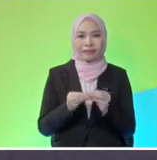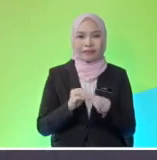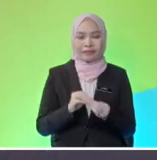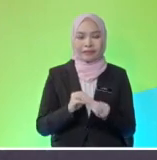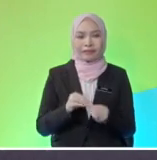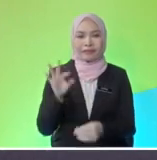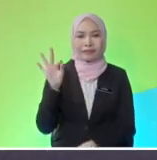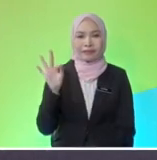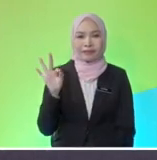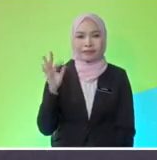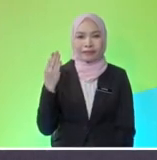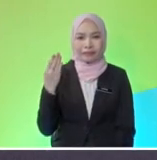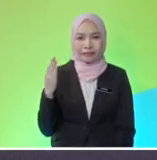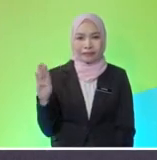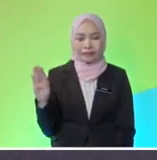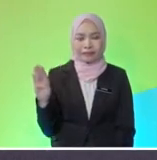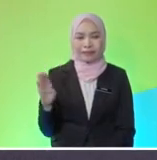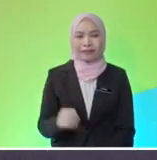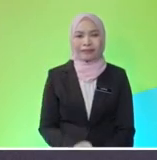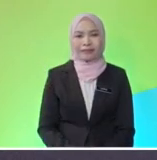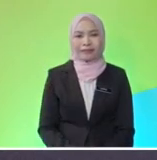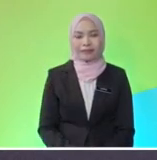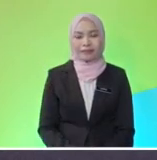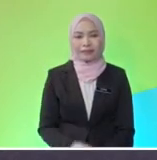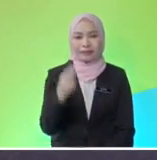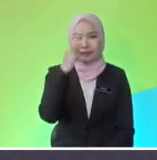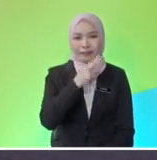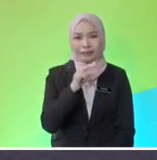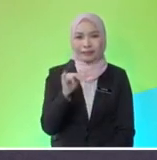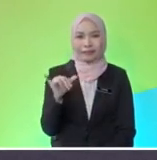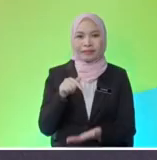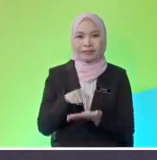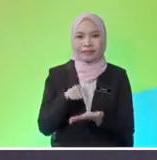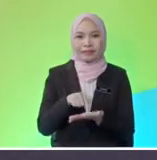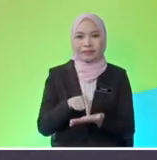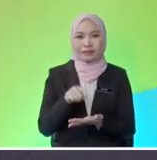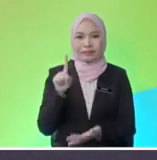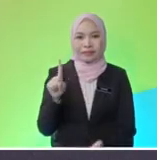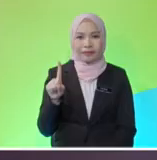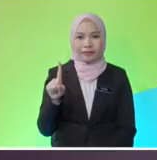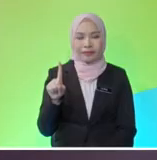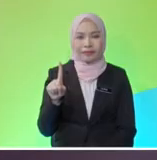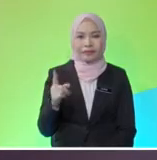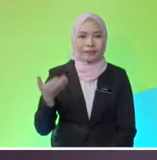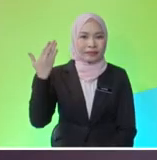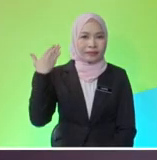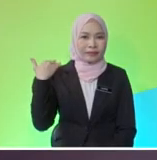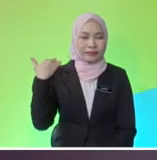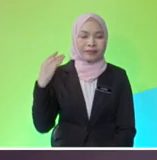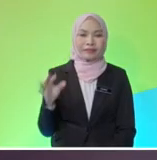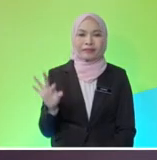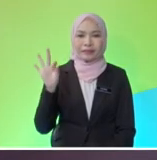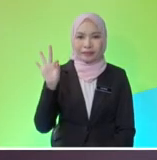19. Nampak kan? Depannya 1 dan belakangnya 9. Itu ialah 19. Dan